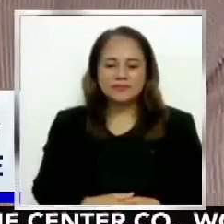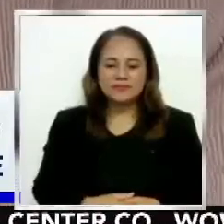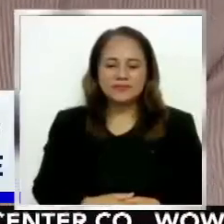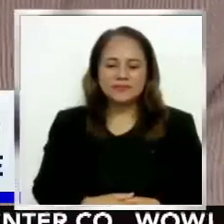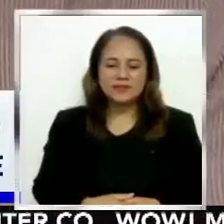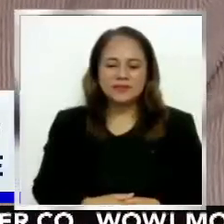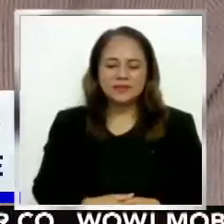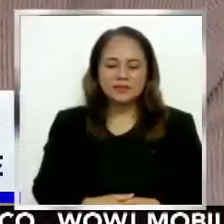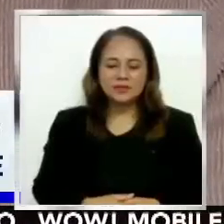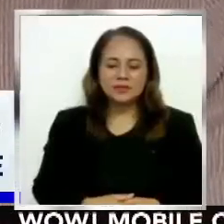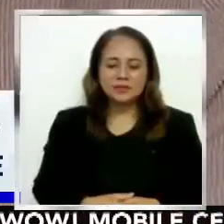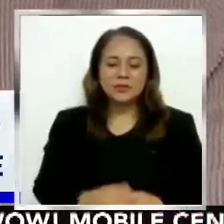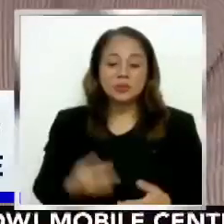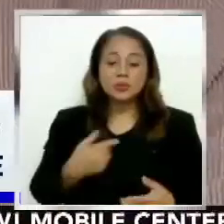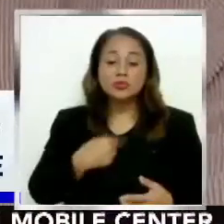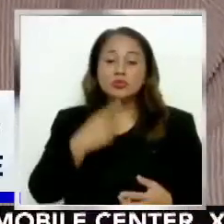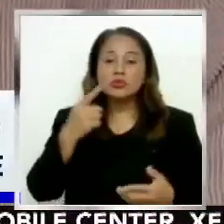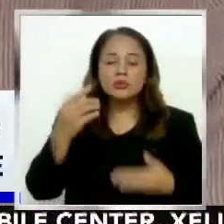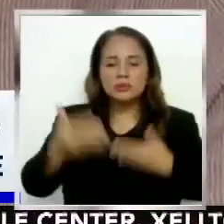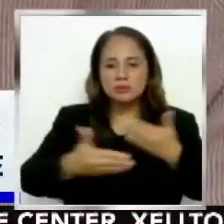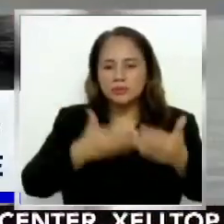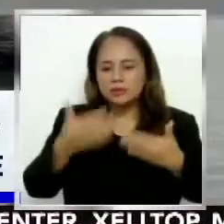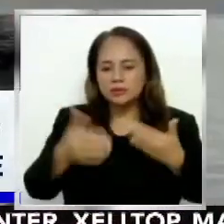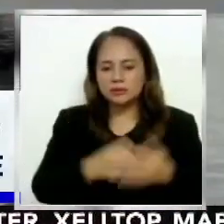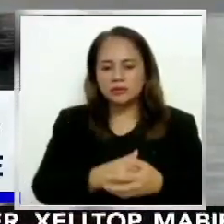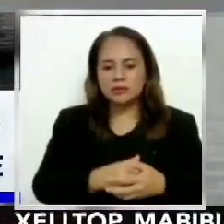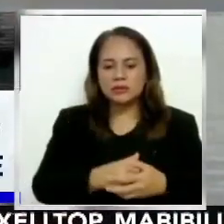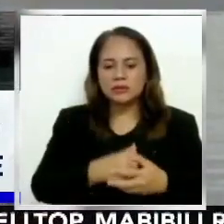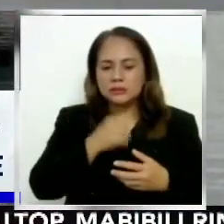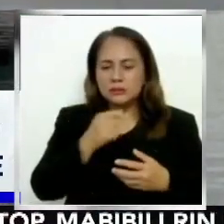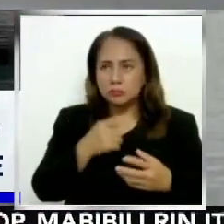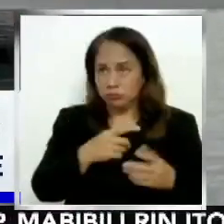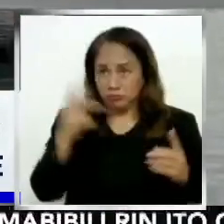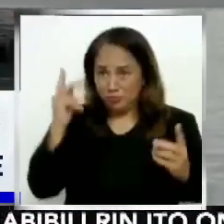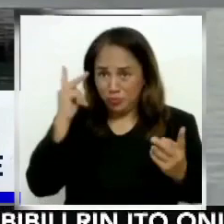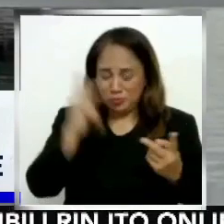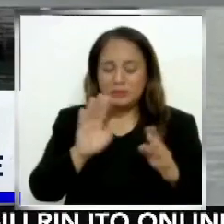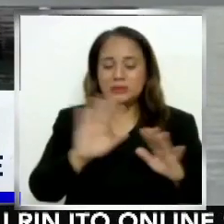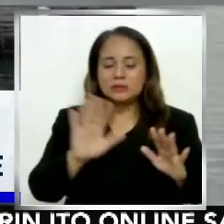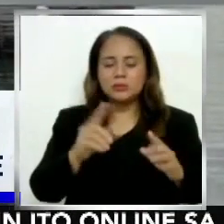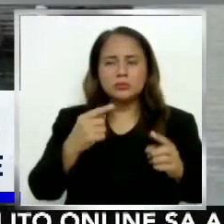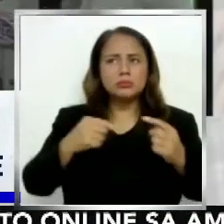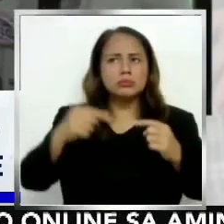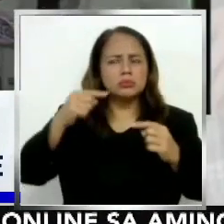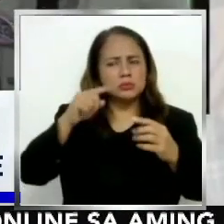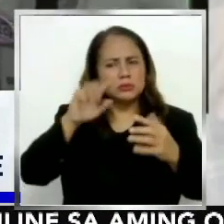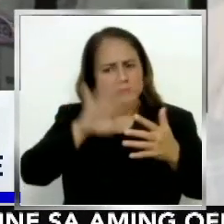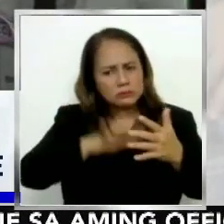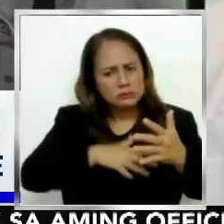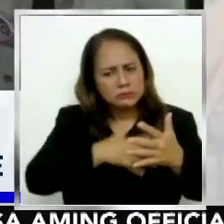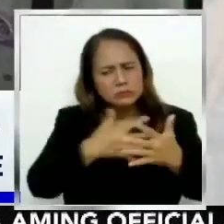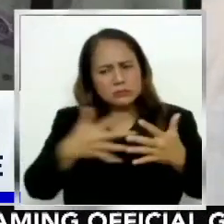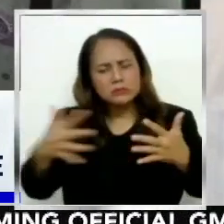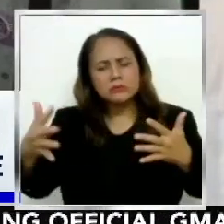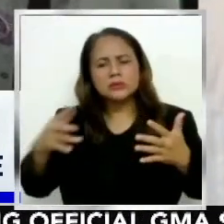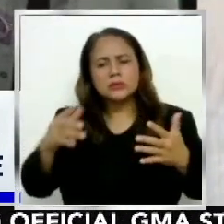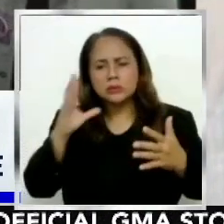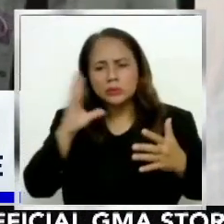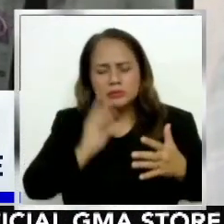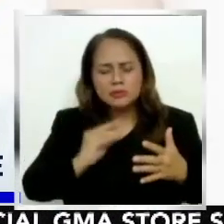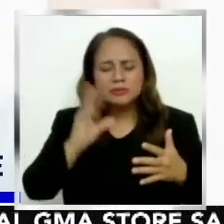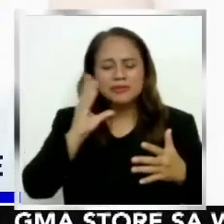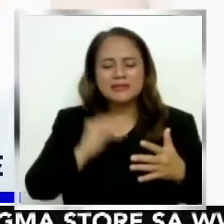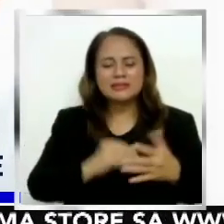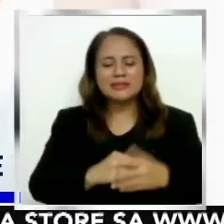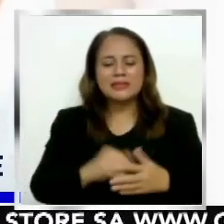Isa sa mga naging proseso, although hindi naman talaga sa sinadya, but looking at the timeline and the journey, mukhang ganun yung naging